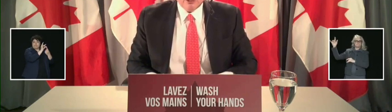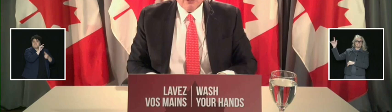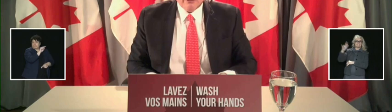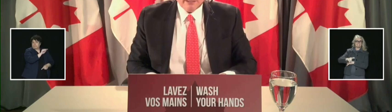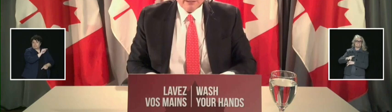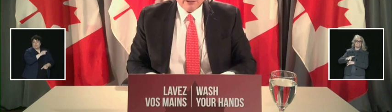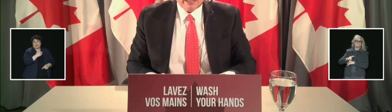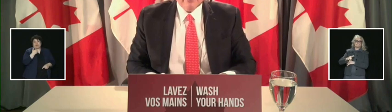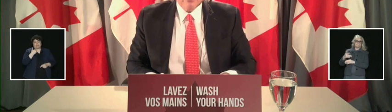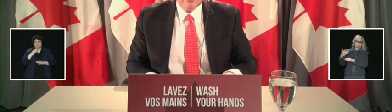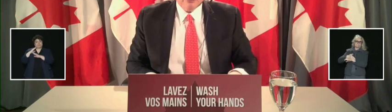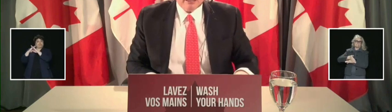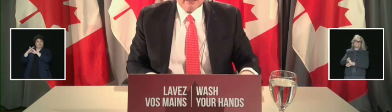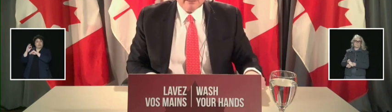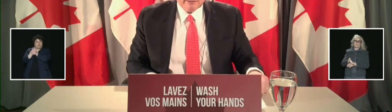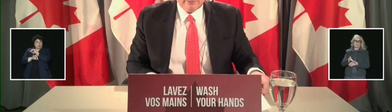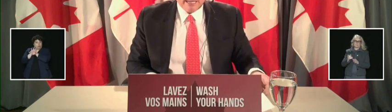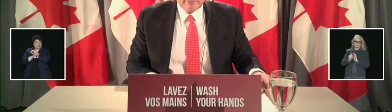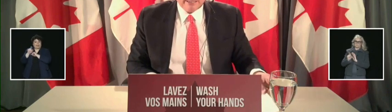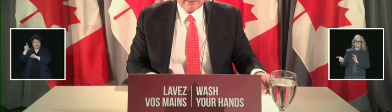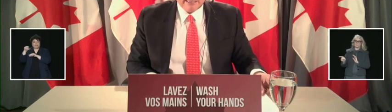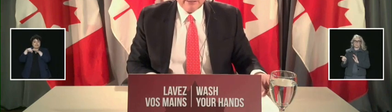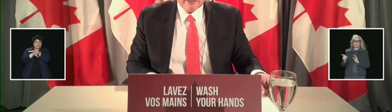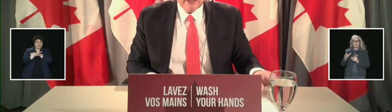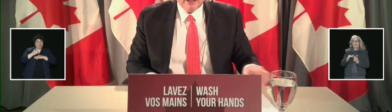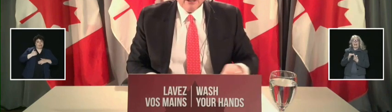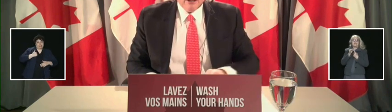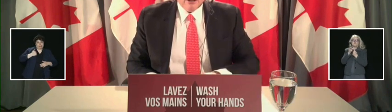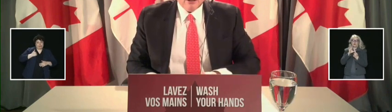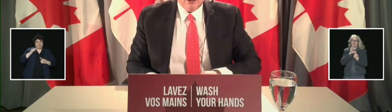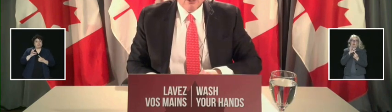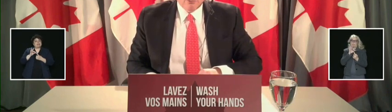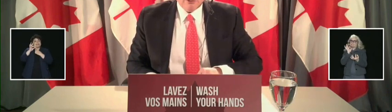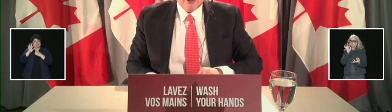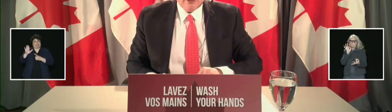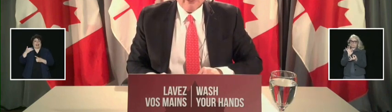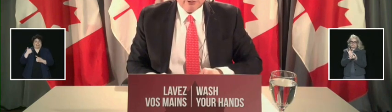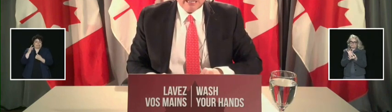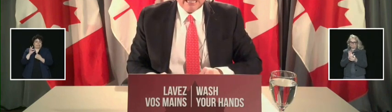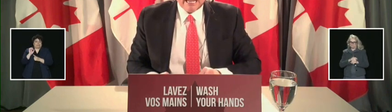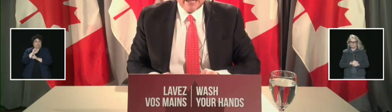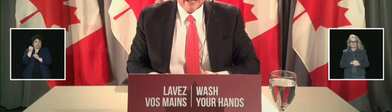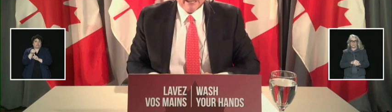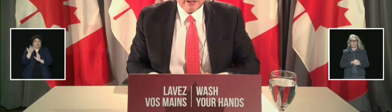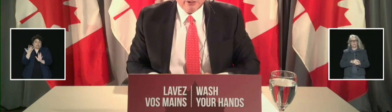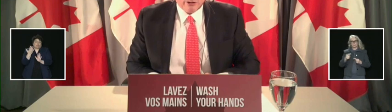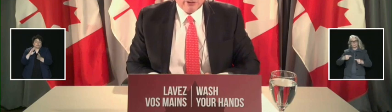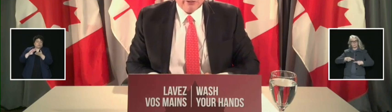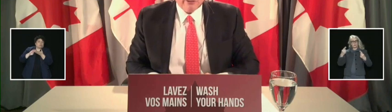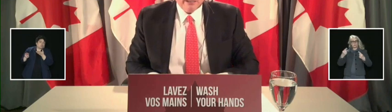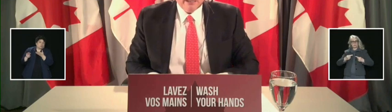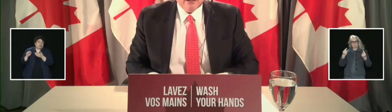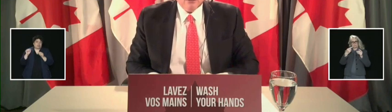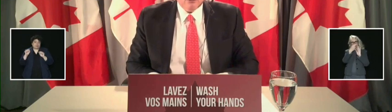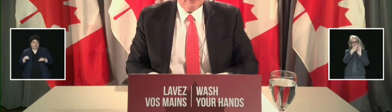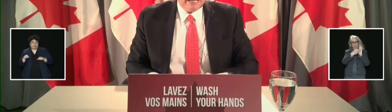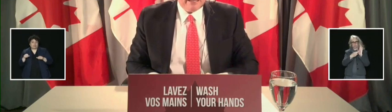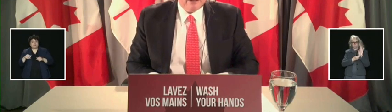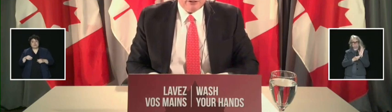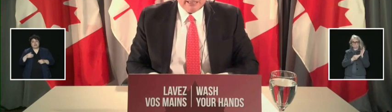sauf dans les circonstances bien précises. Nos mesures frontalières rigoureuses